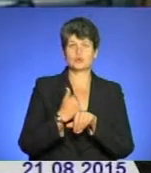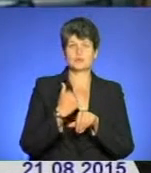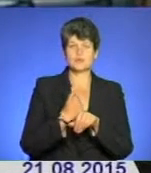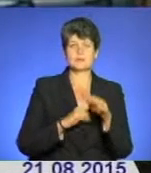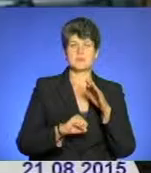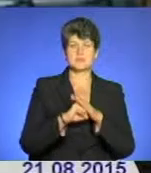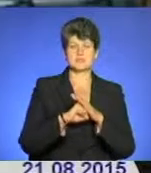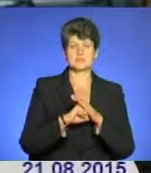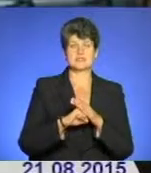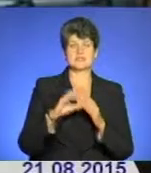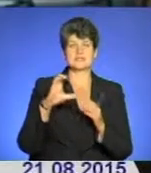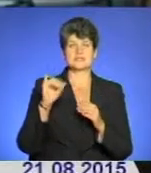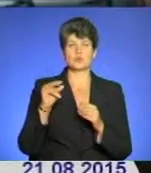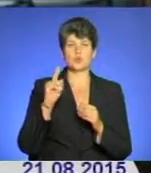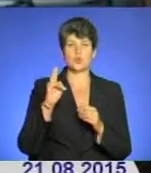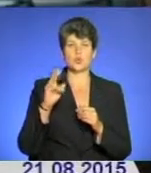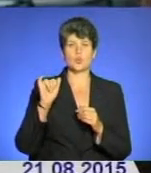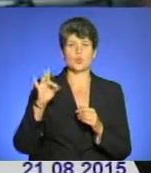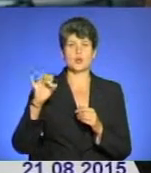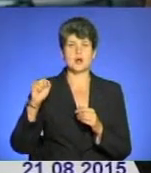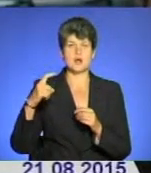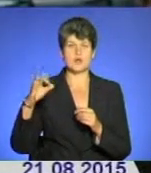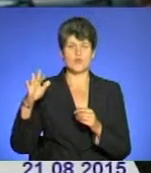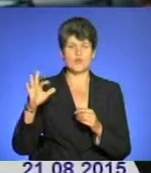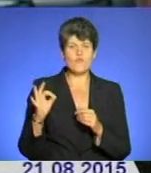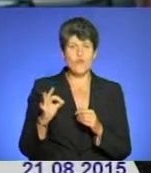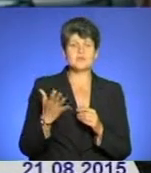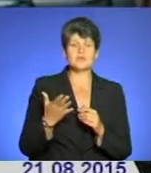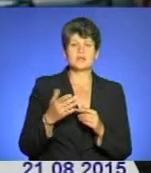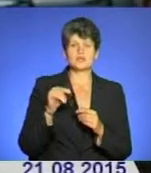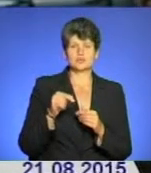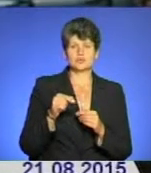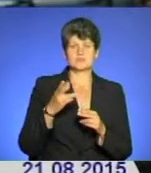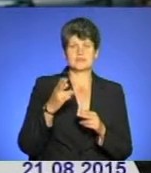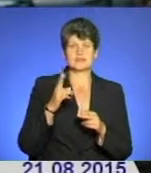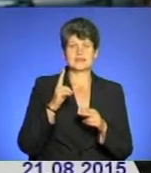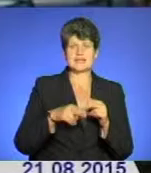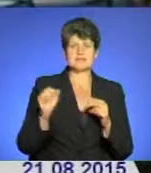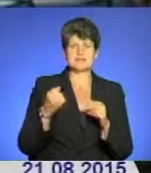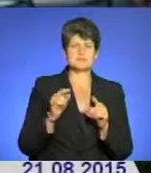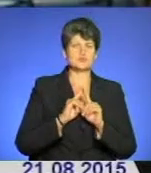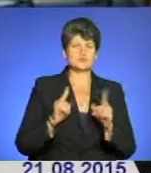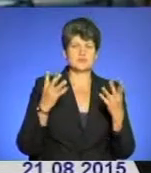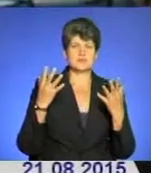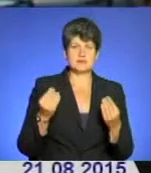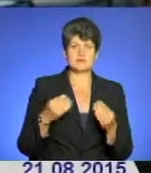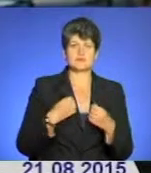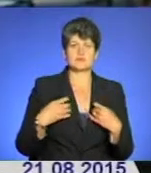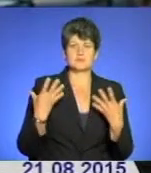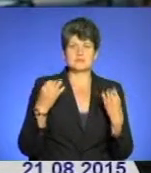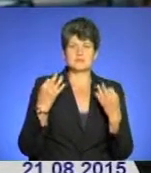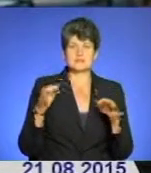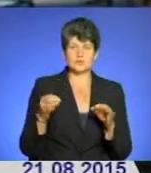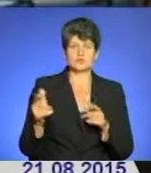Січі в Курахово, поруч з зоною бойових дій. Взагалі, кінець серпня – такий особливий період для тернополян, тому що ми в ці дні святкуємо День Незалежності,